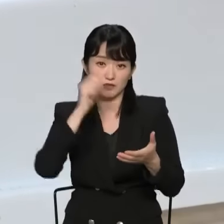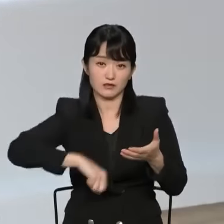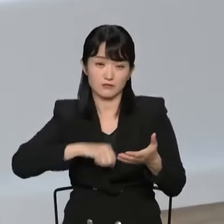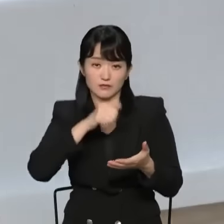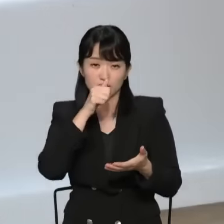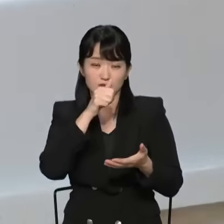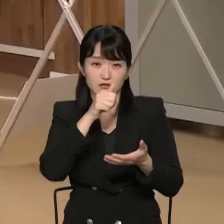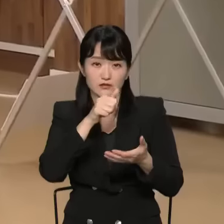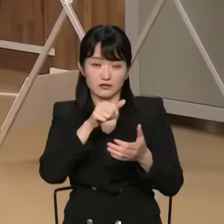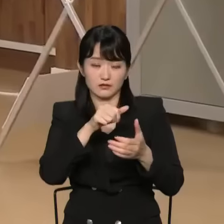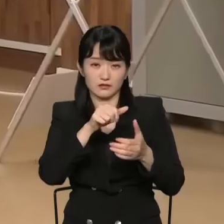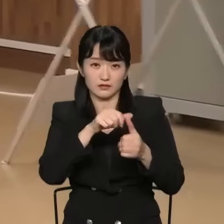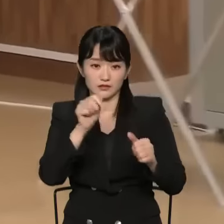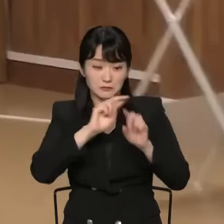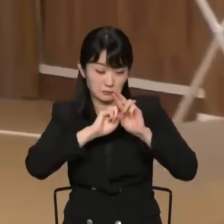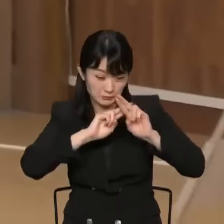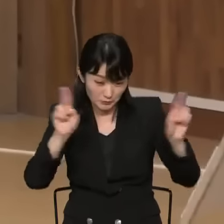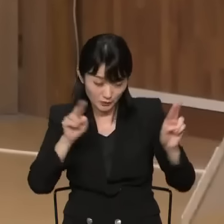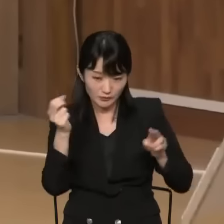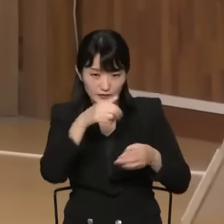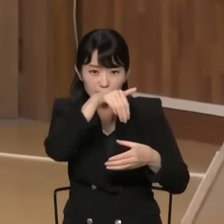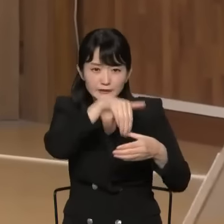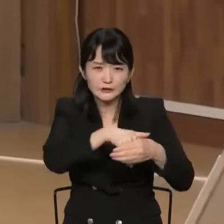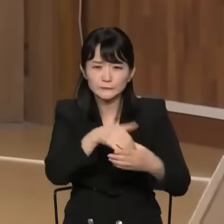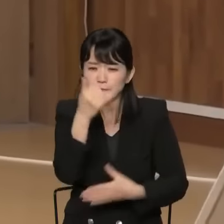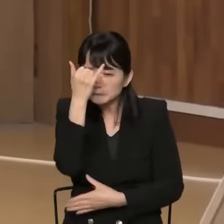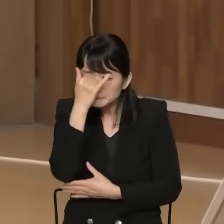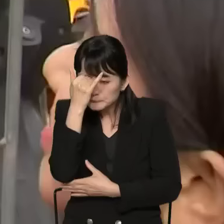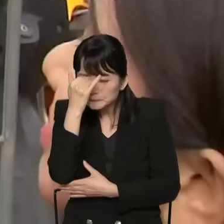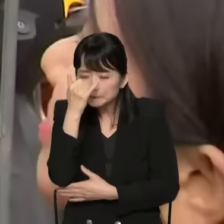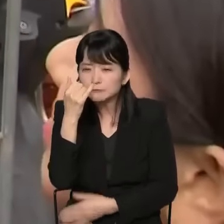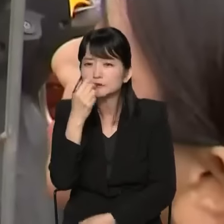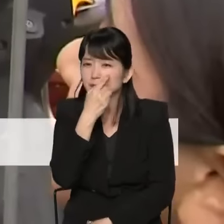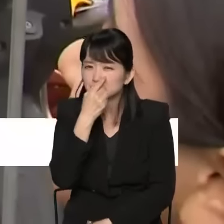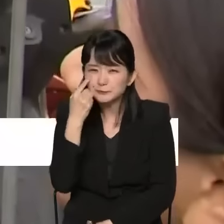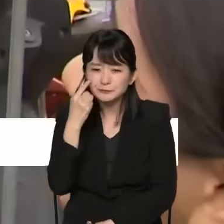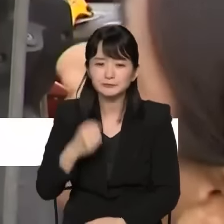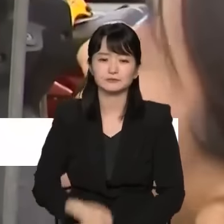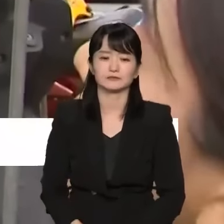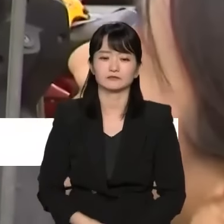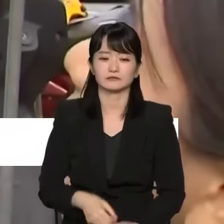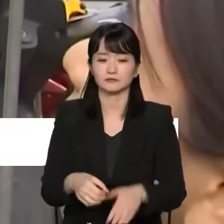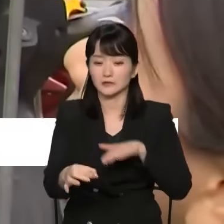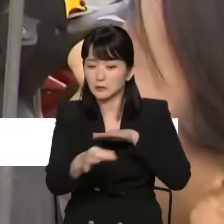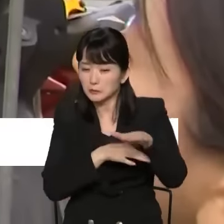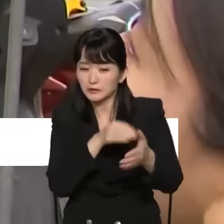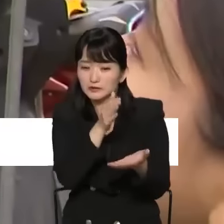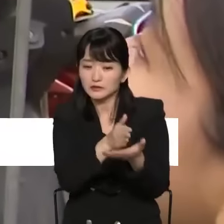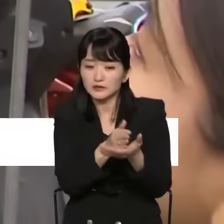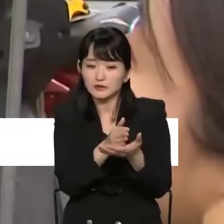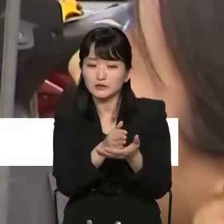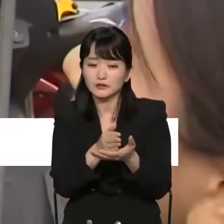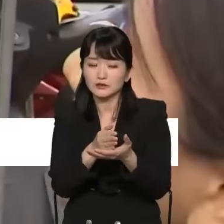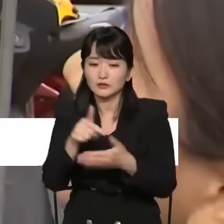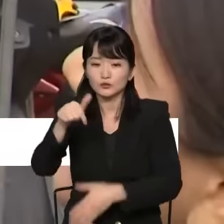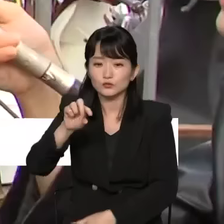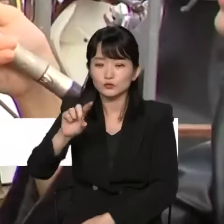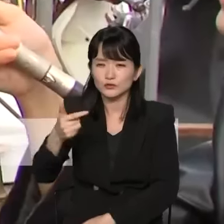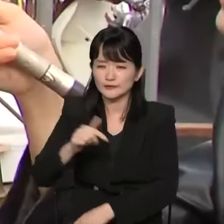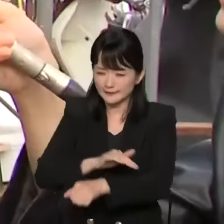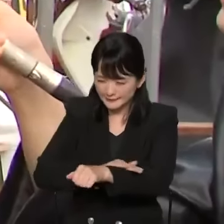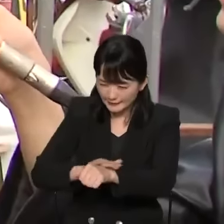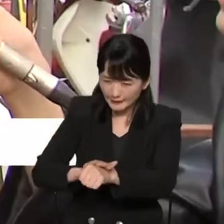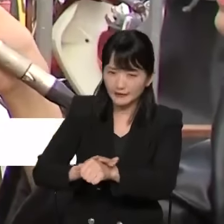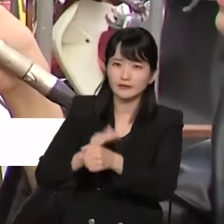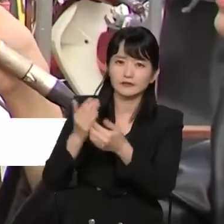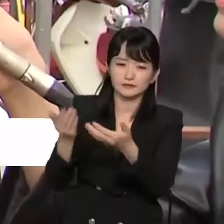선고받아 다시 치러지는 선거인 만큼 도덕성을 따진다거나 돈도 먹지 말고 좀 국민한테 잘하고